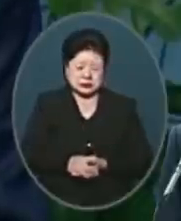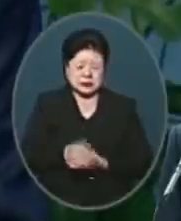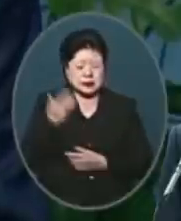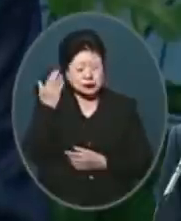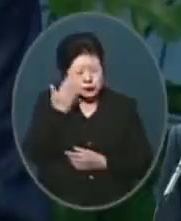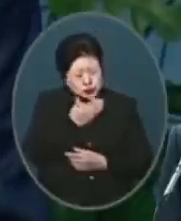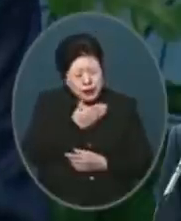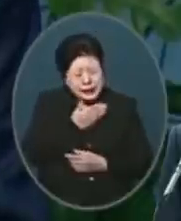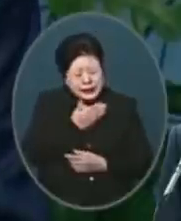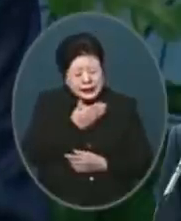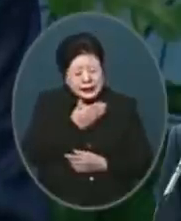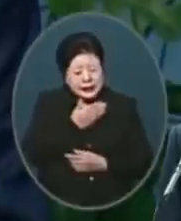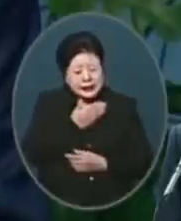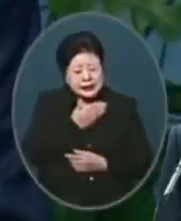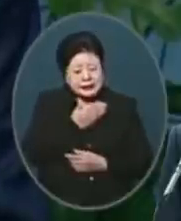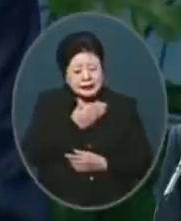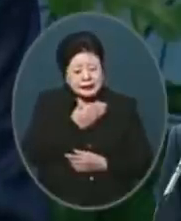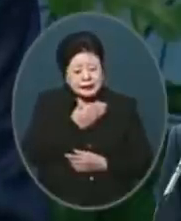순수한